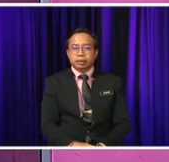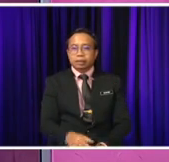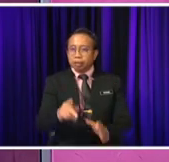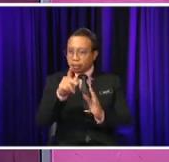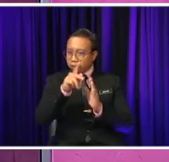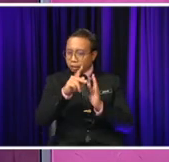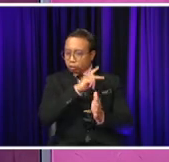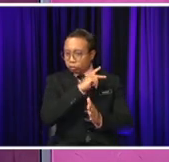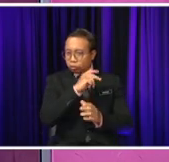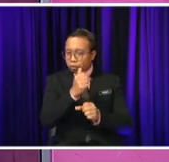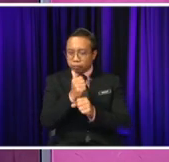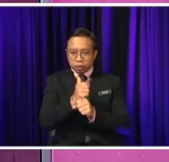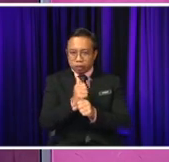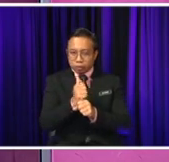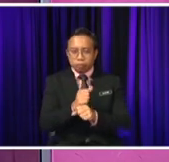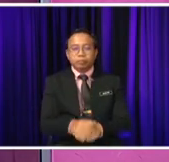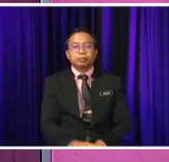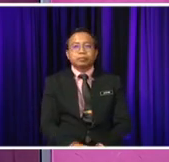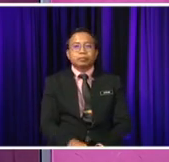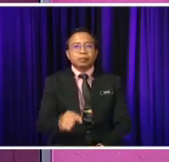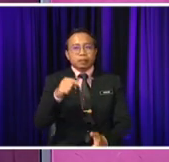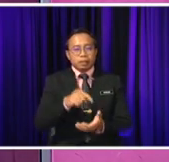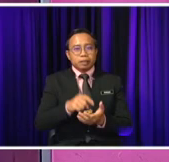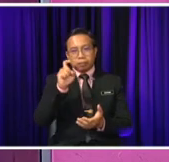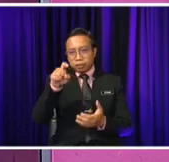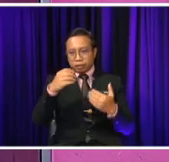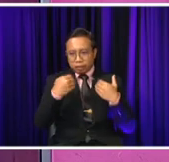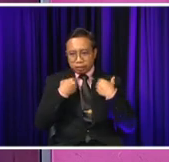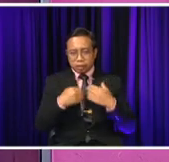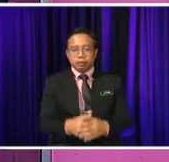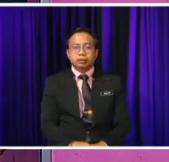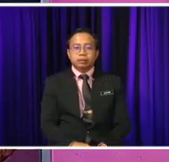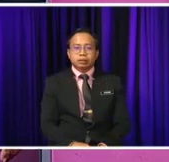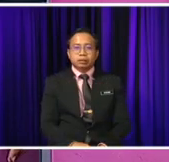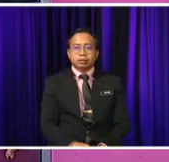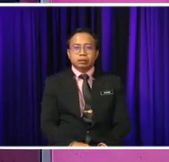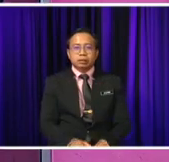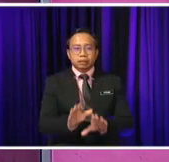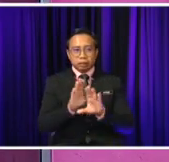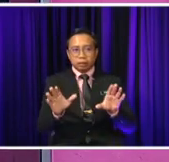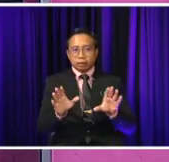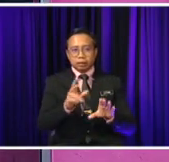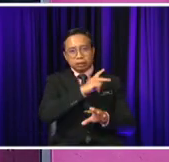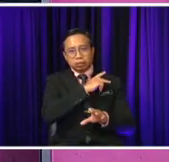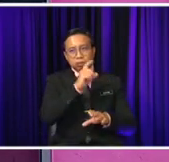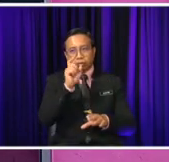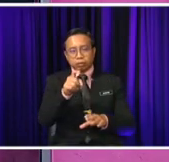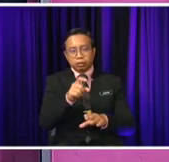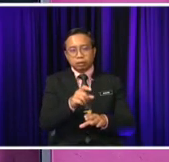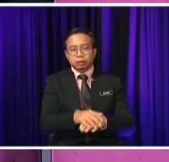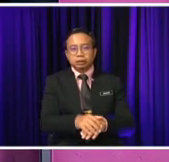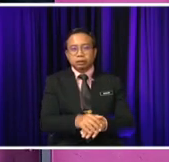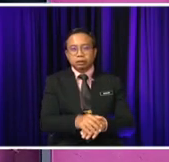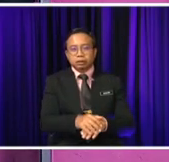ketua pengawas anda sebagai ketua unit-unik manapun ini perlu ada eee ada Ustaz Takkan lagi integrity